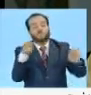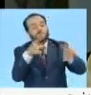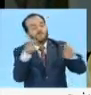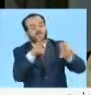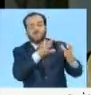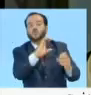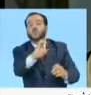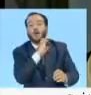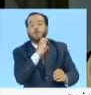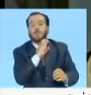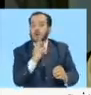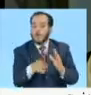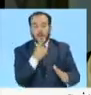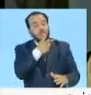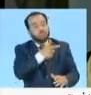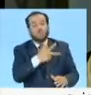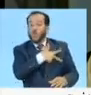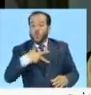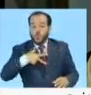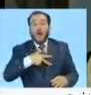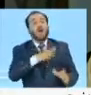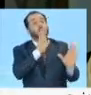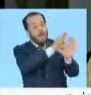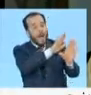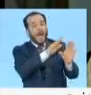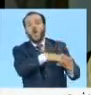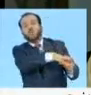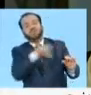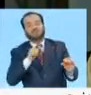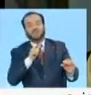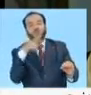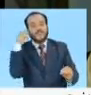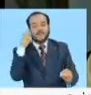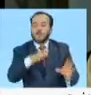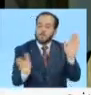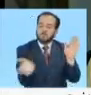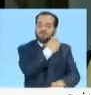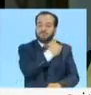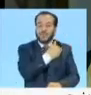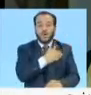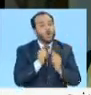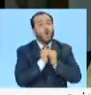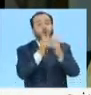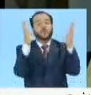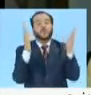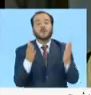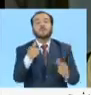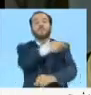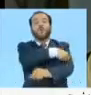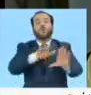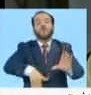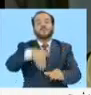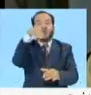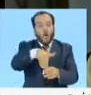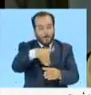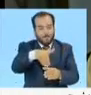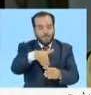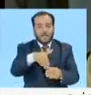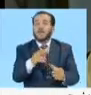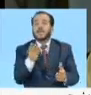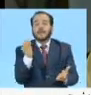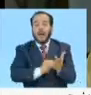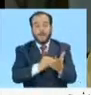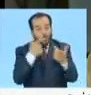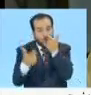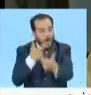وحق طرح الثقة وإلغاء الثقة في الوزير. أعطت مجلس النواب